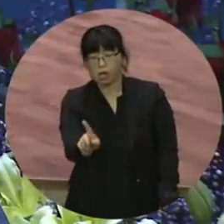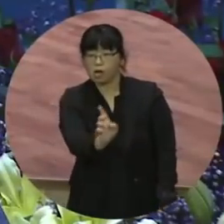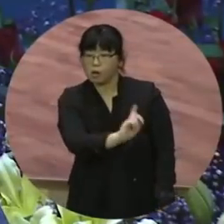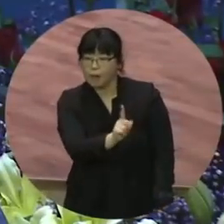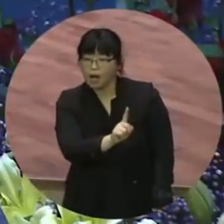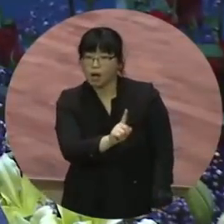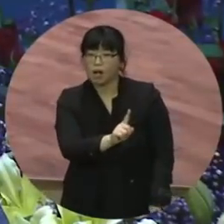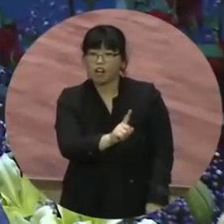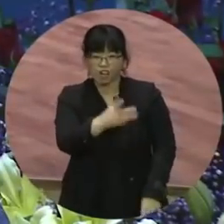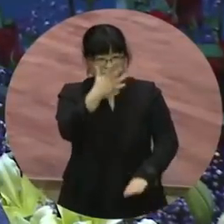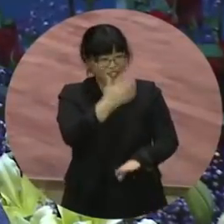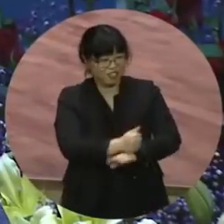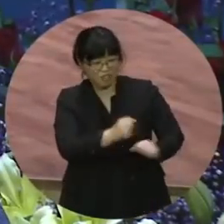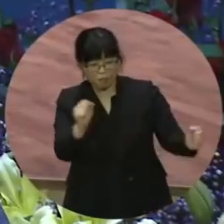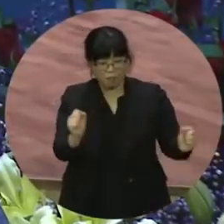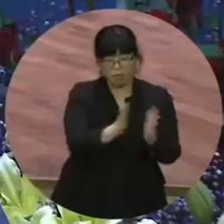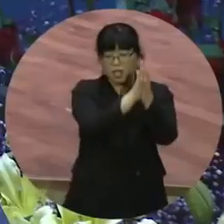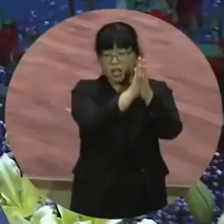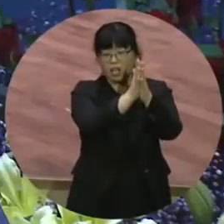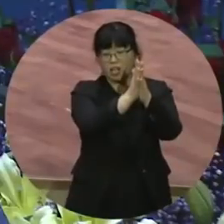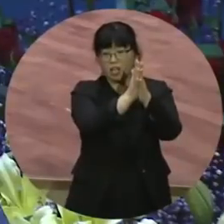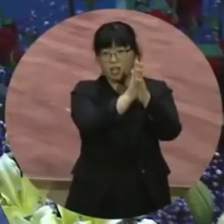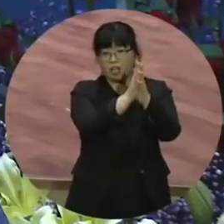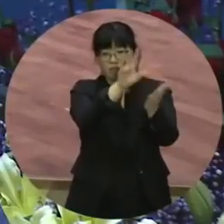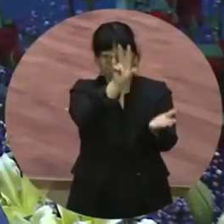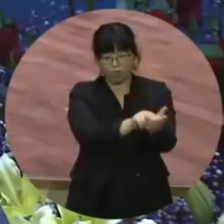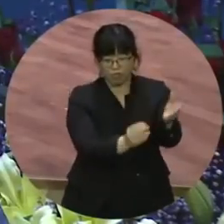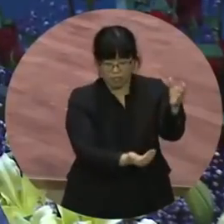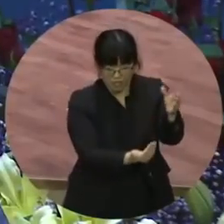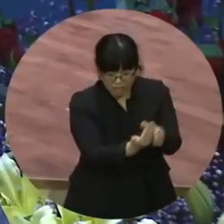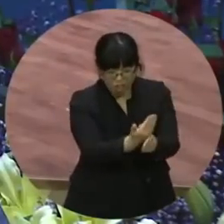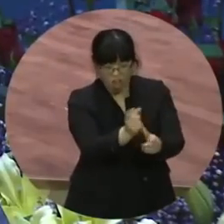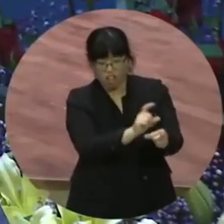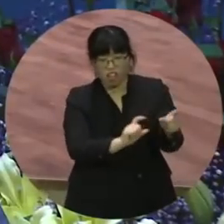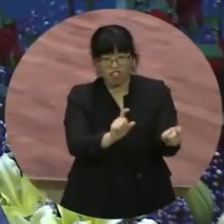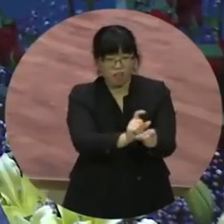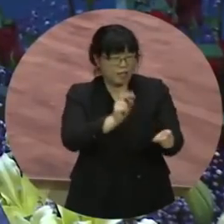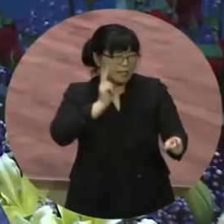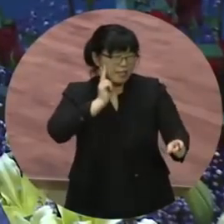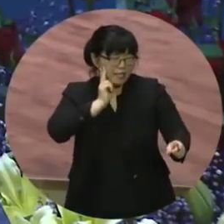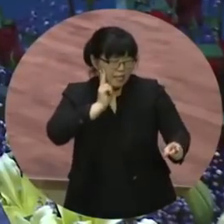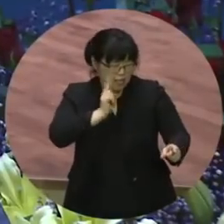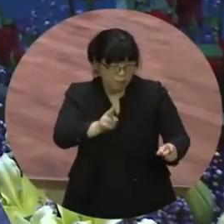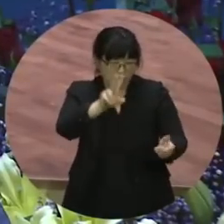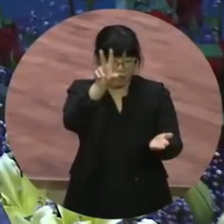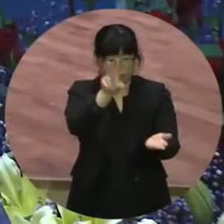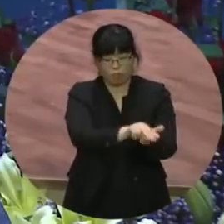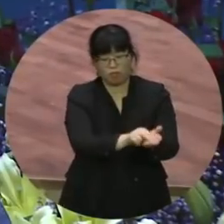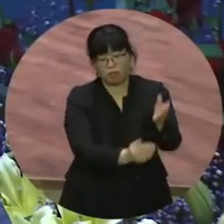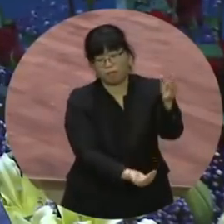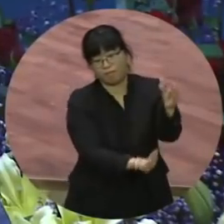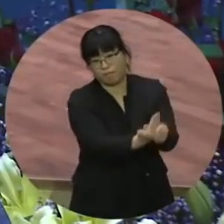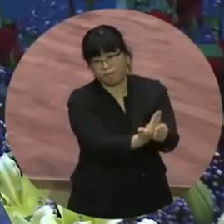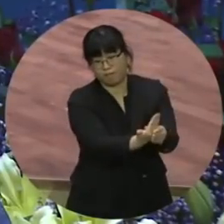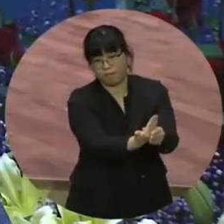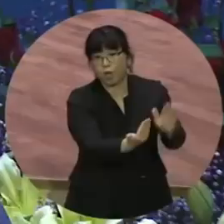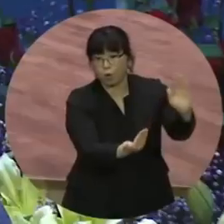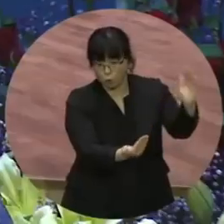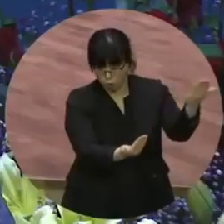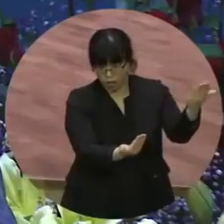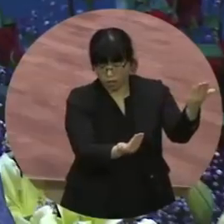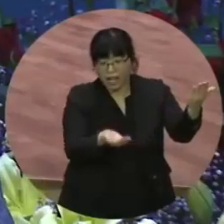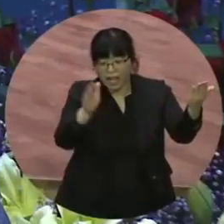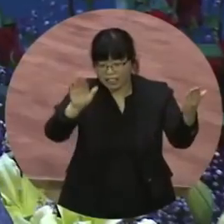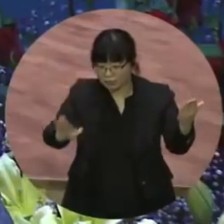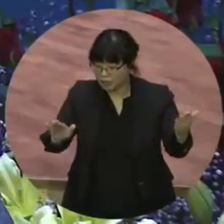때문에 싸움이 되죠. 문제가 생기죠. 그거는 영적인 사람 아니에요. 영적인 사람은요,